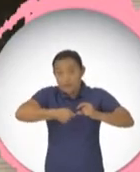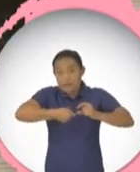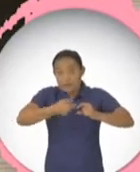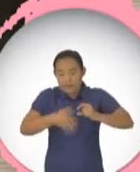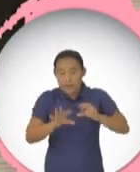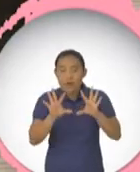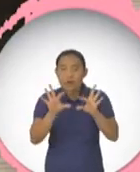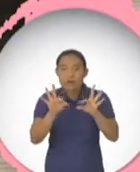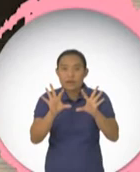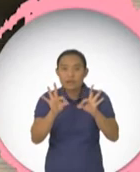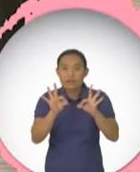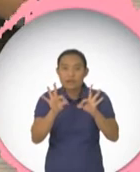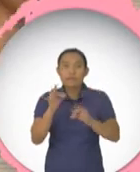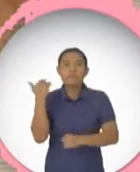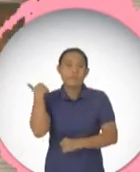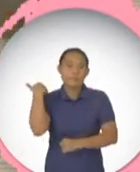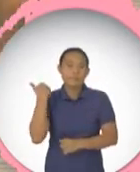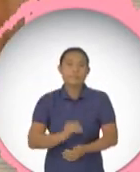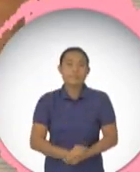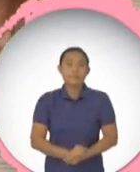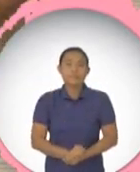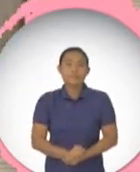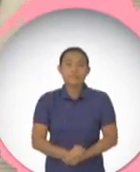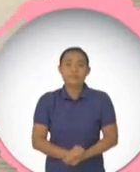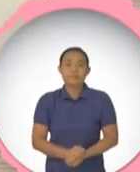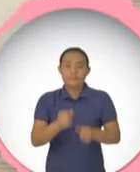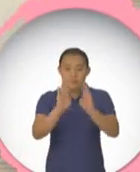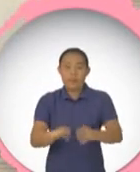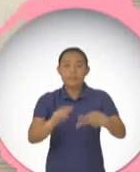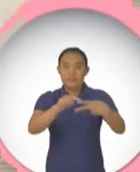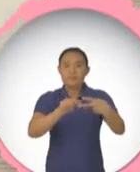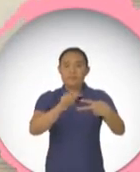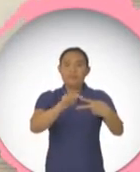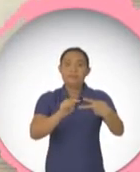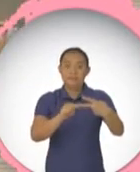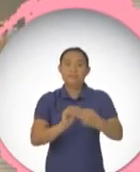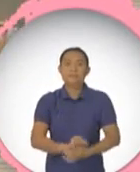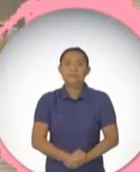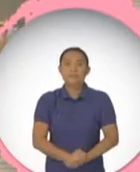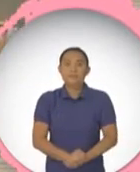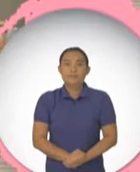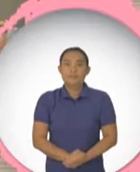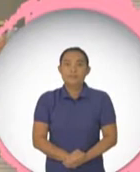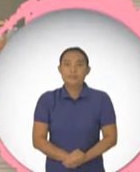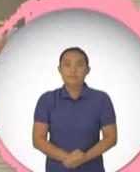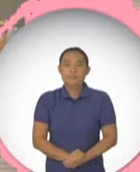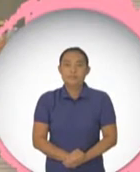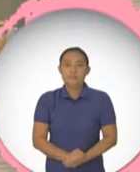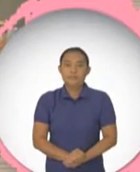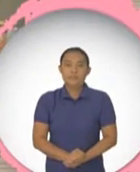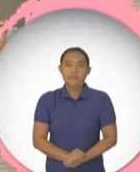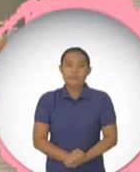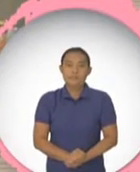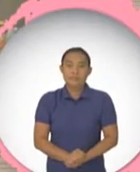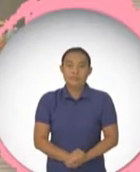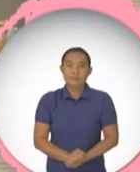เหนียวขึ้นนะคะก็จะมีอยู่2รูปร่างนะคะทีนี้ถ้าเกิดเดี๋ยวเราจะวางในถาดเดียวกันถ้าขนมมี